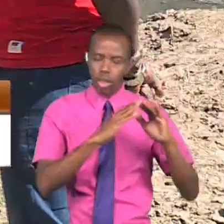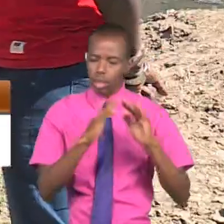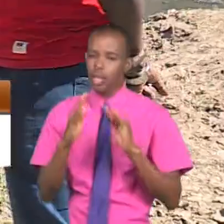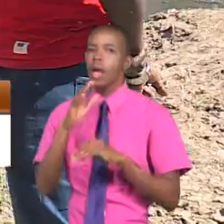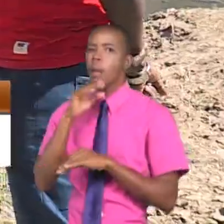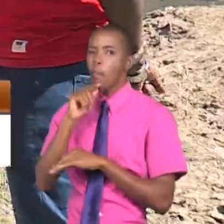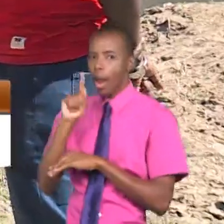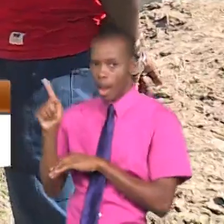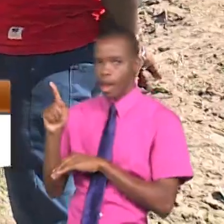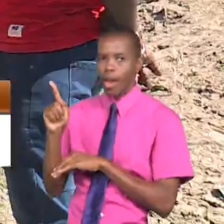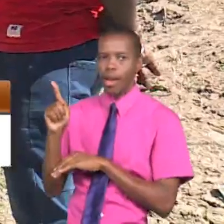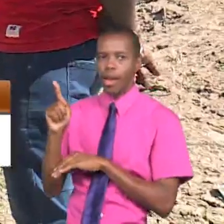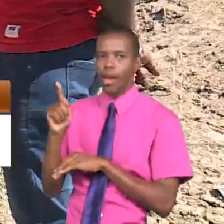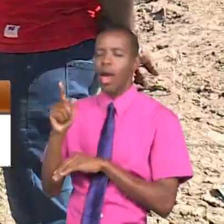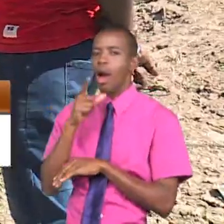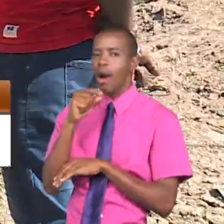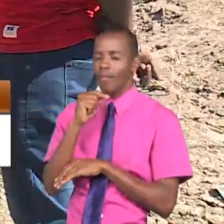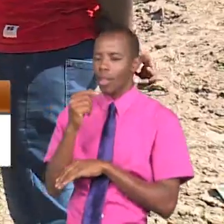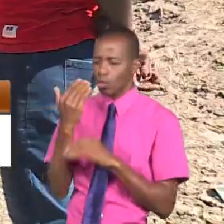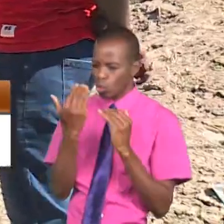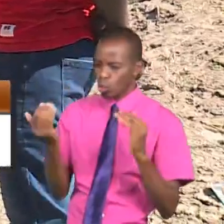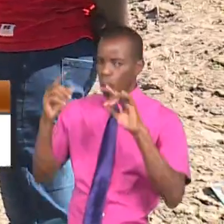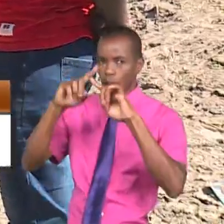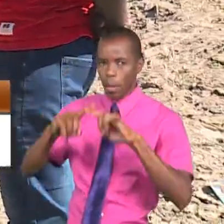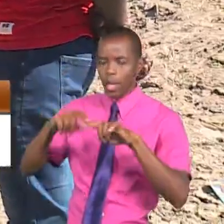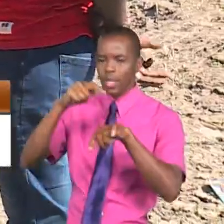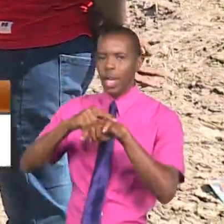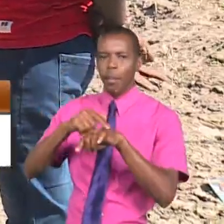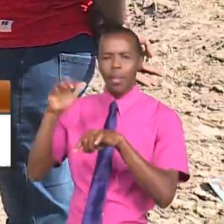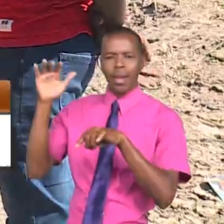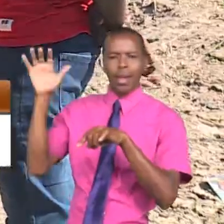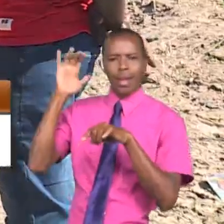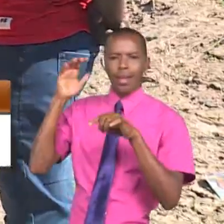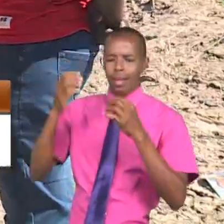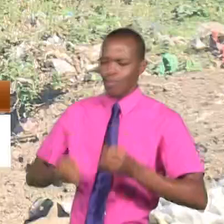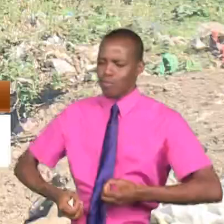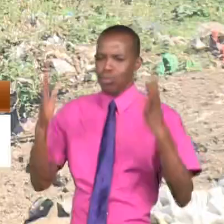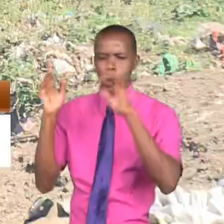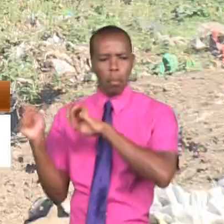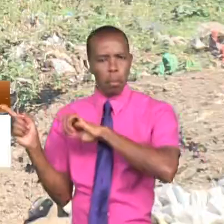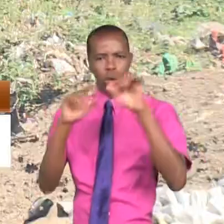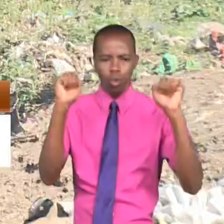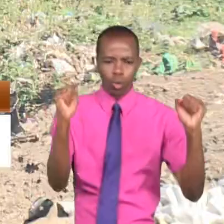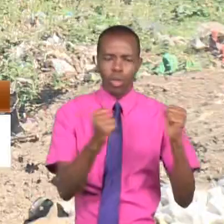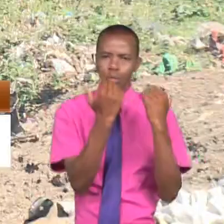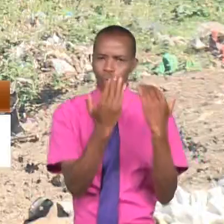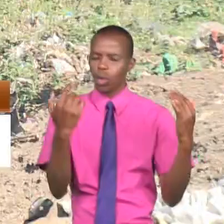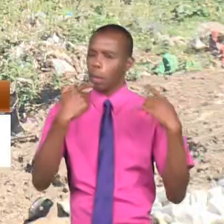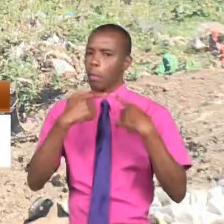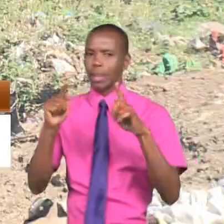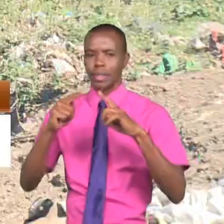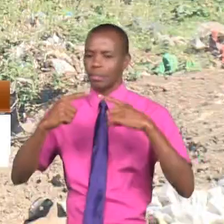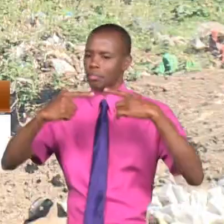kwa wakati huo alikuwa baba ya watoto wachanga waliomtegemea, aliposikia mlipuko alikimbia kuwaokoa watoto wake, lakini juhudi